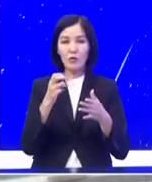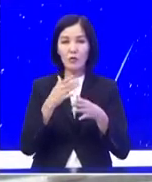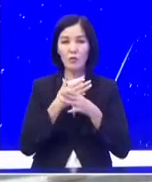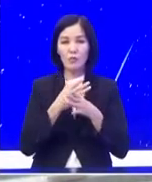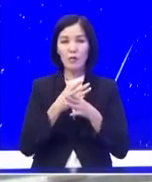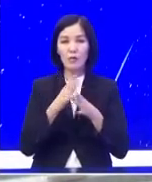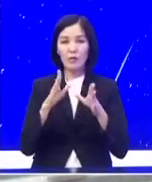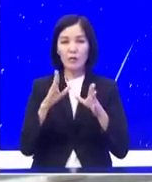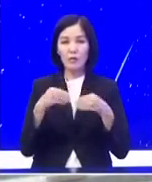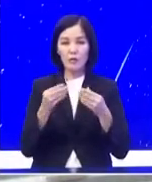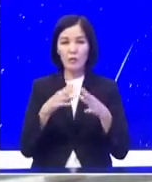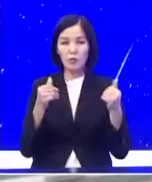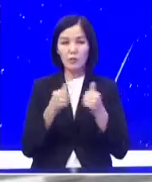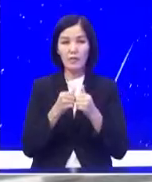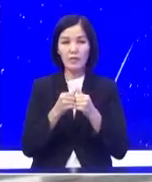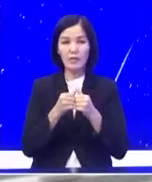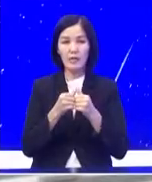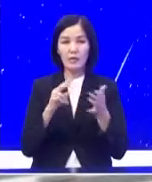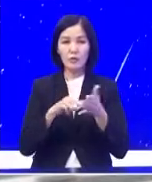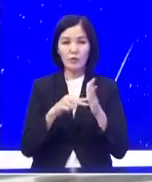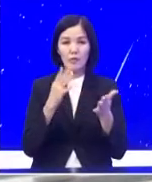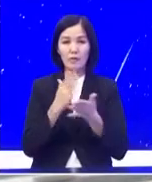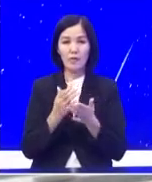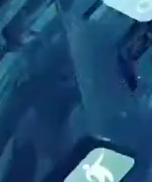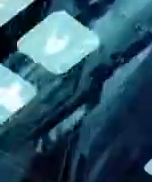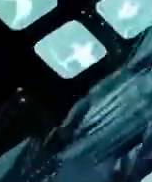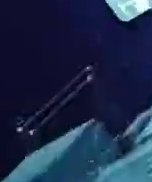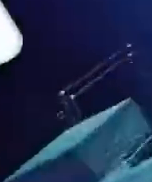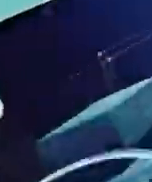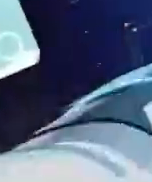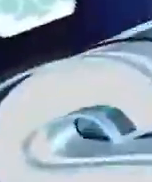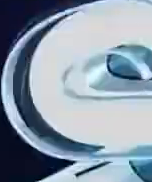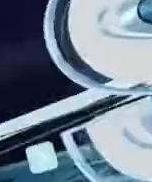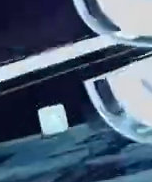отбасыларға ет таратуға жоспарлануда.